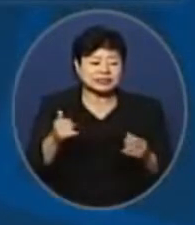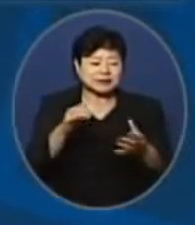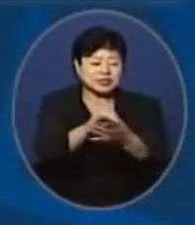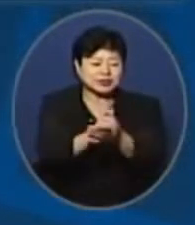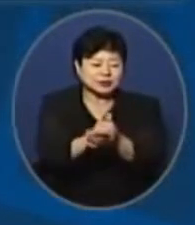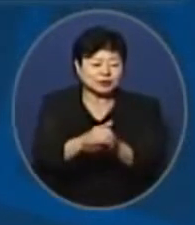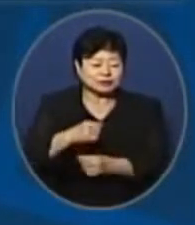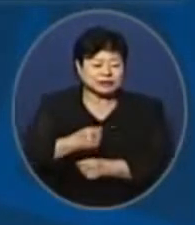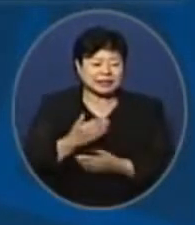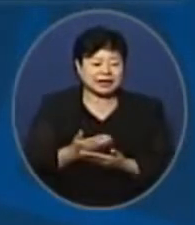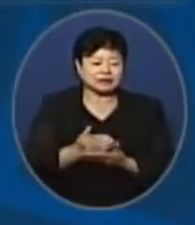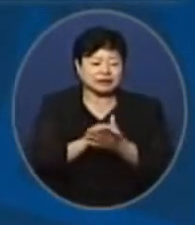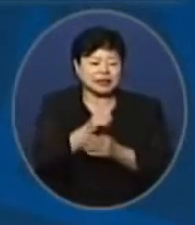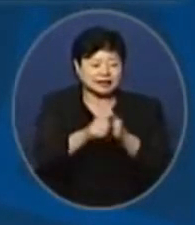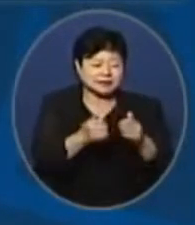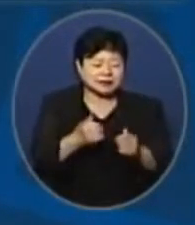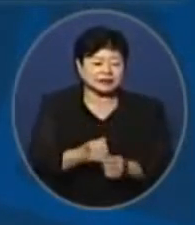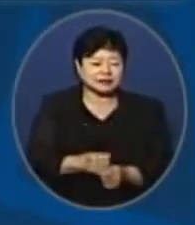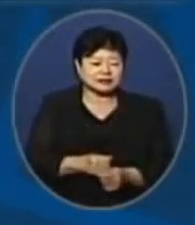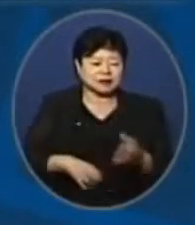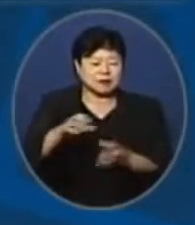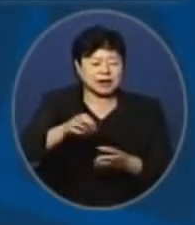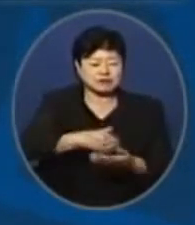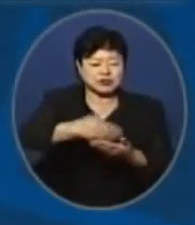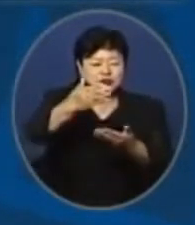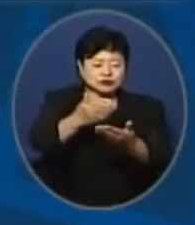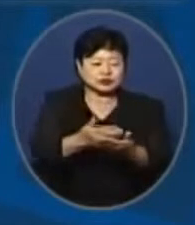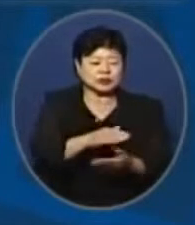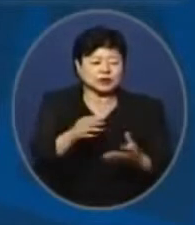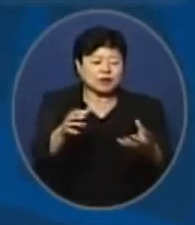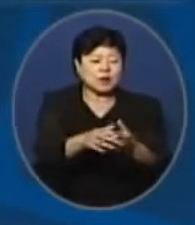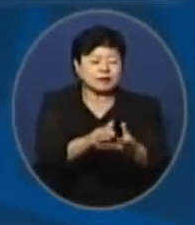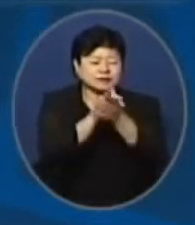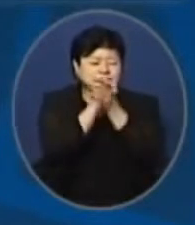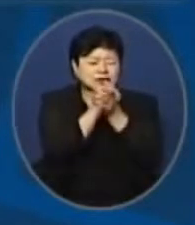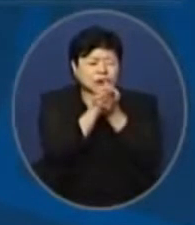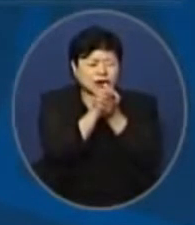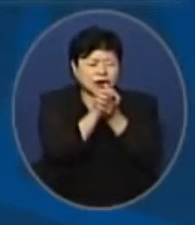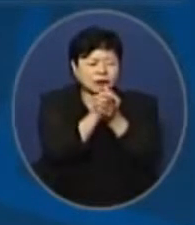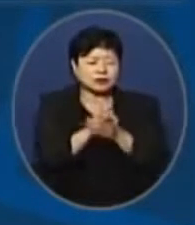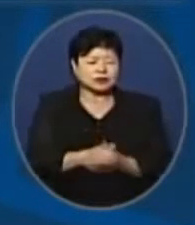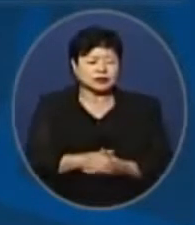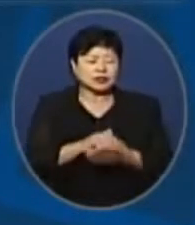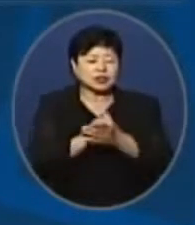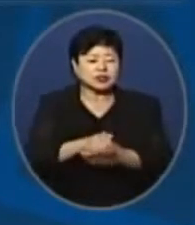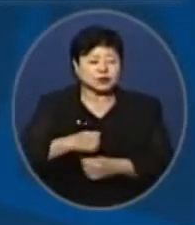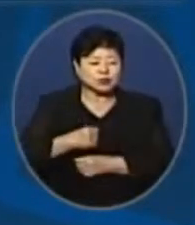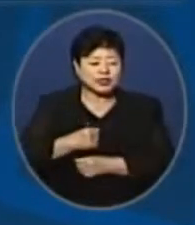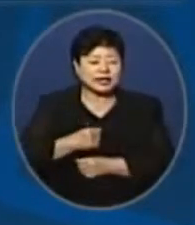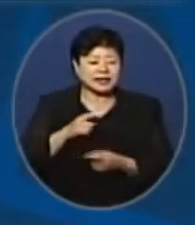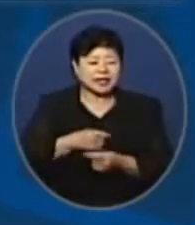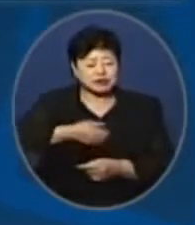용사를 달라고 기도했고 하나님께서 반드시 허리케인을 물려줄 것이니 모두가 모여 합심하여 기도하고자 외치며 기도의 군대에 대한